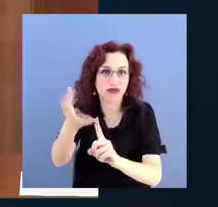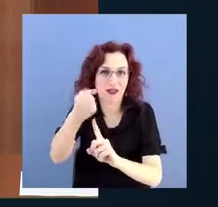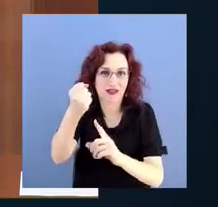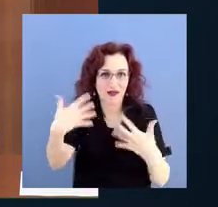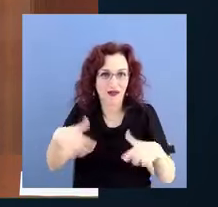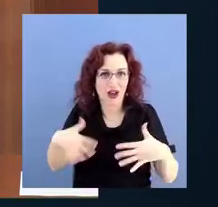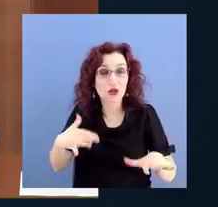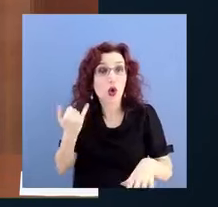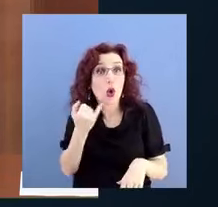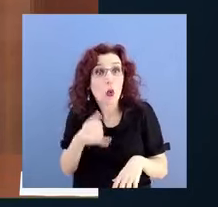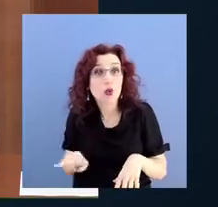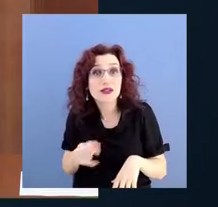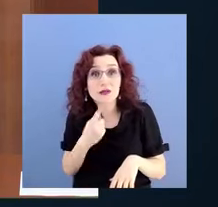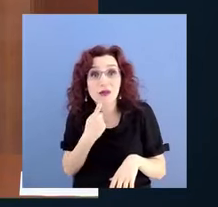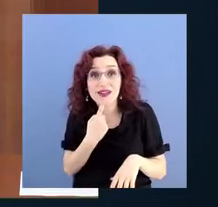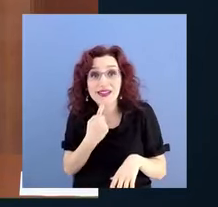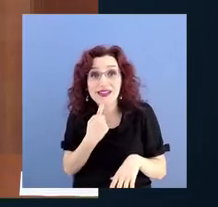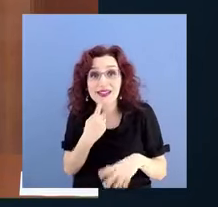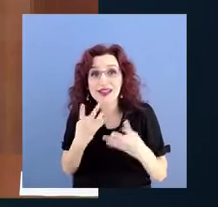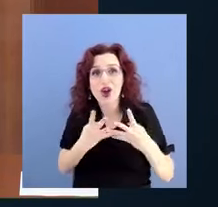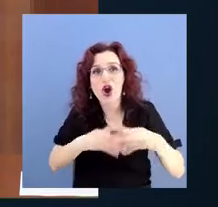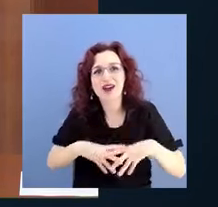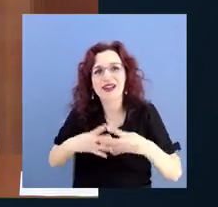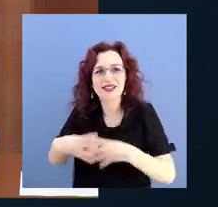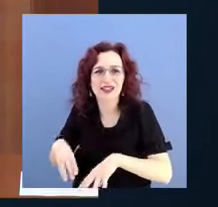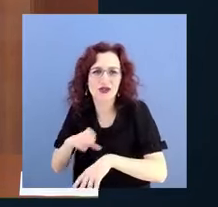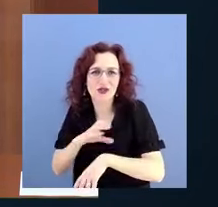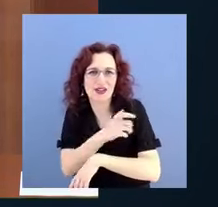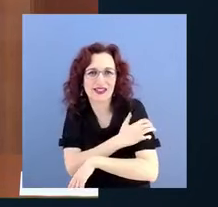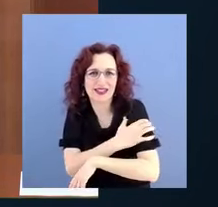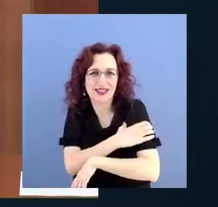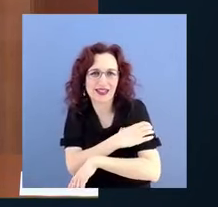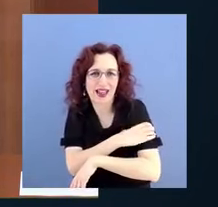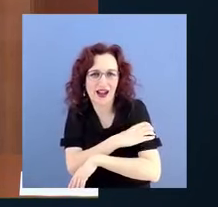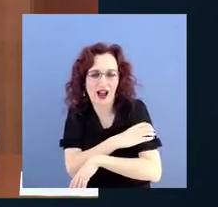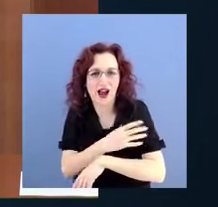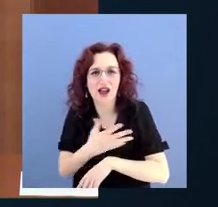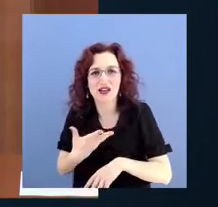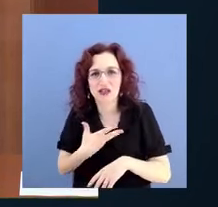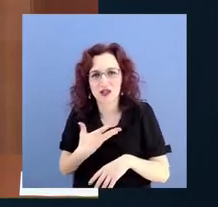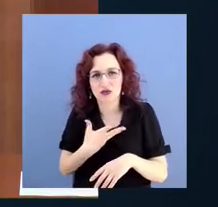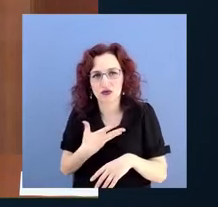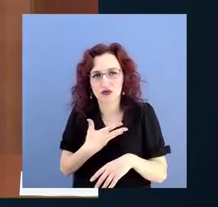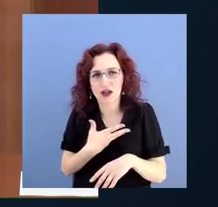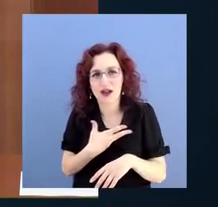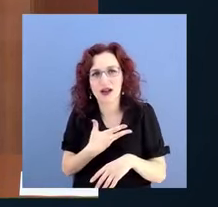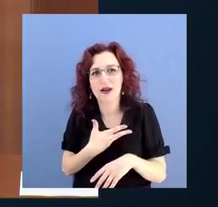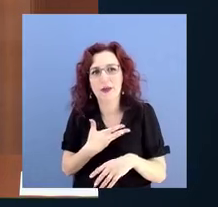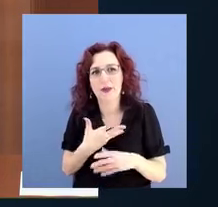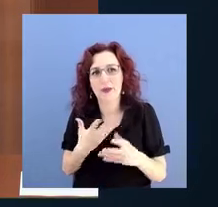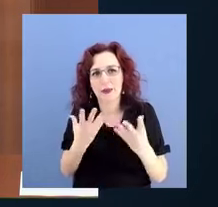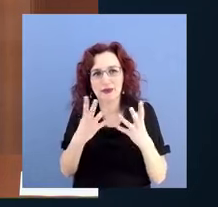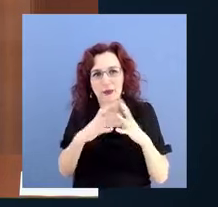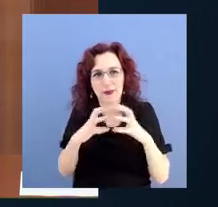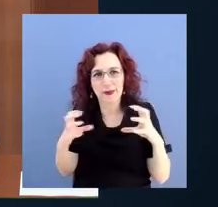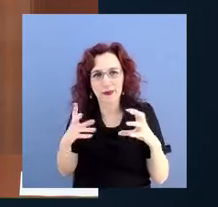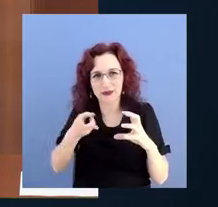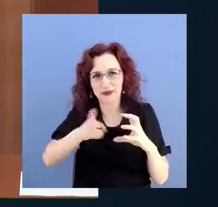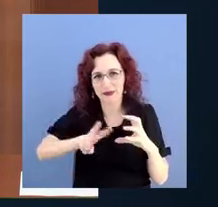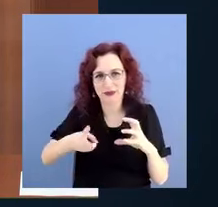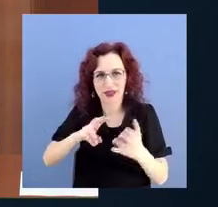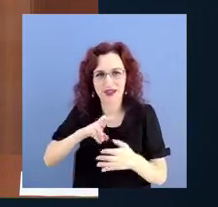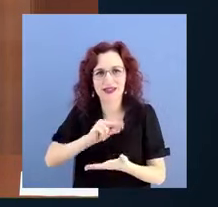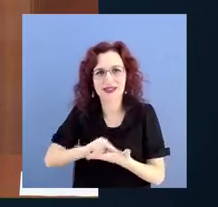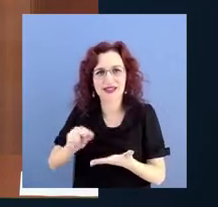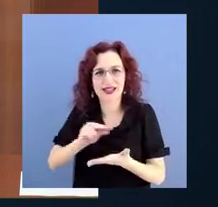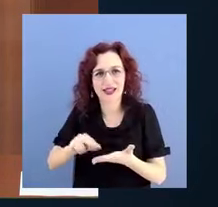ultimi i nostri compagni di viaggio e le organizzazioni sindacali che compongono l'ente bilaterale e quindi i segretari generali di